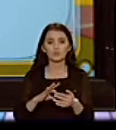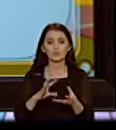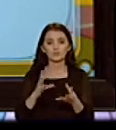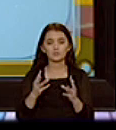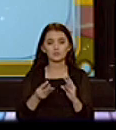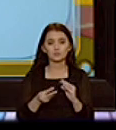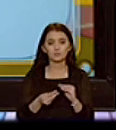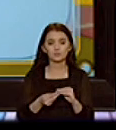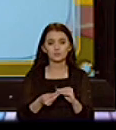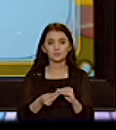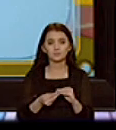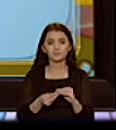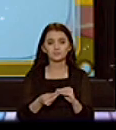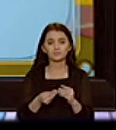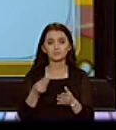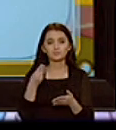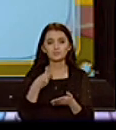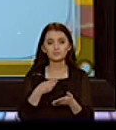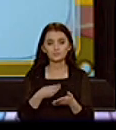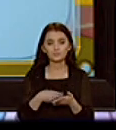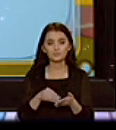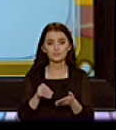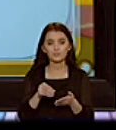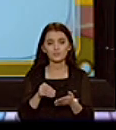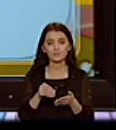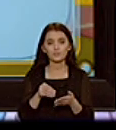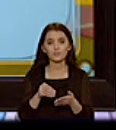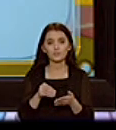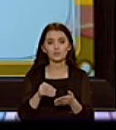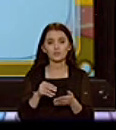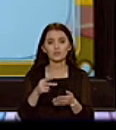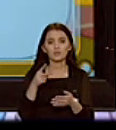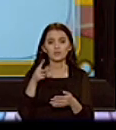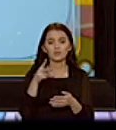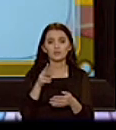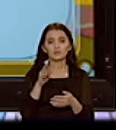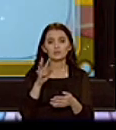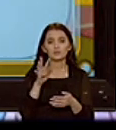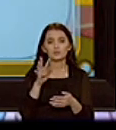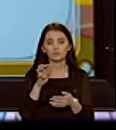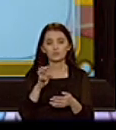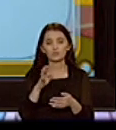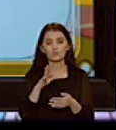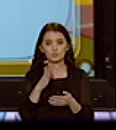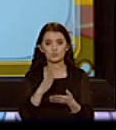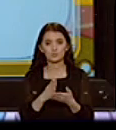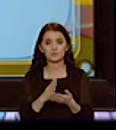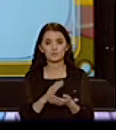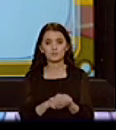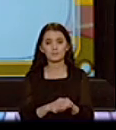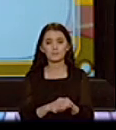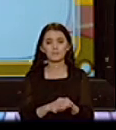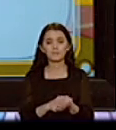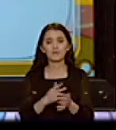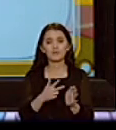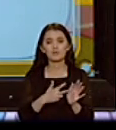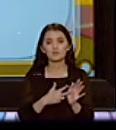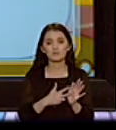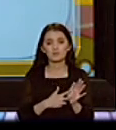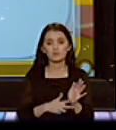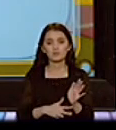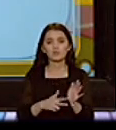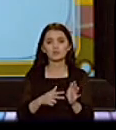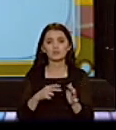tugmalarimizning umumiy xarid qilingan summasi 2400 so'mni tashkil etadi. 80